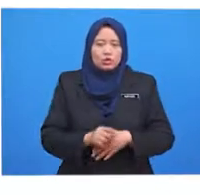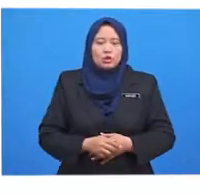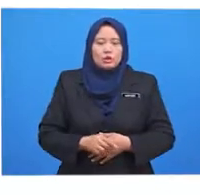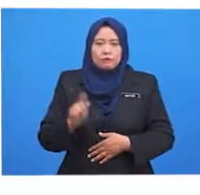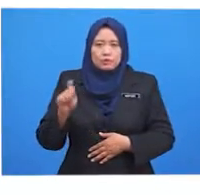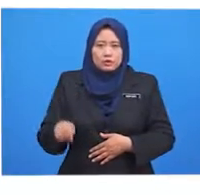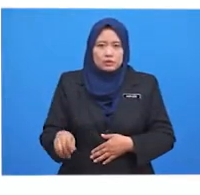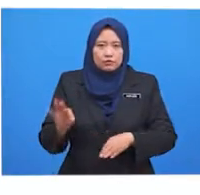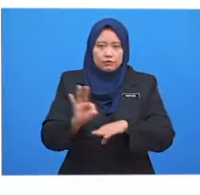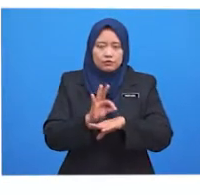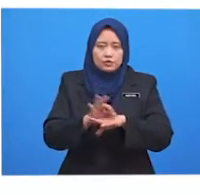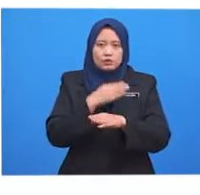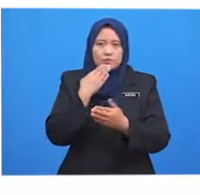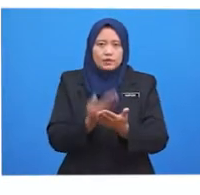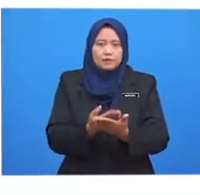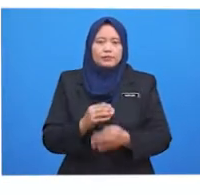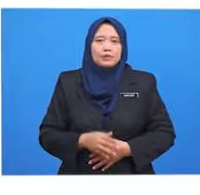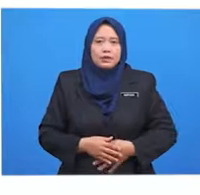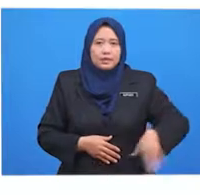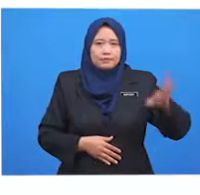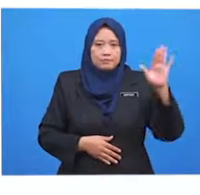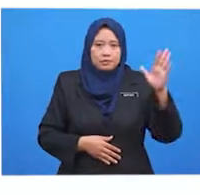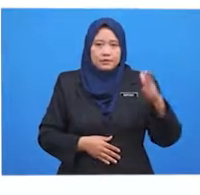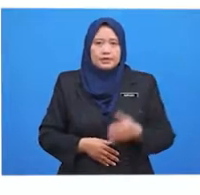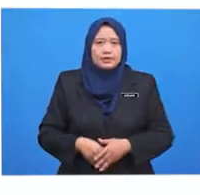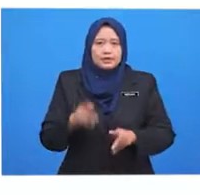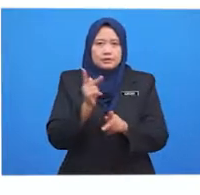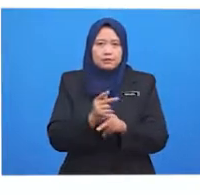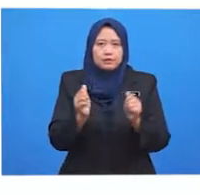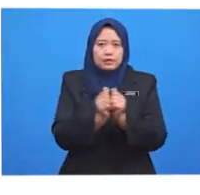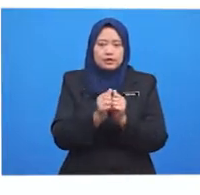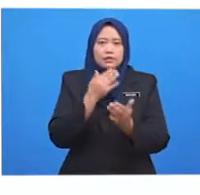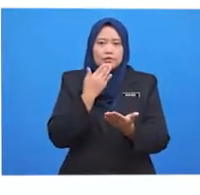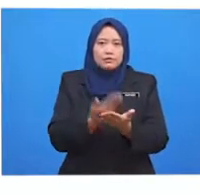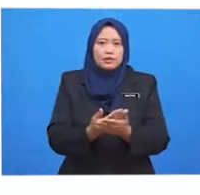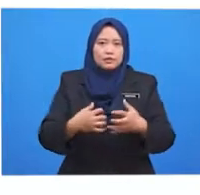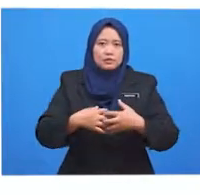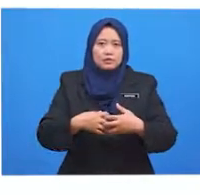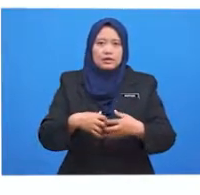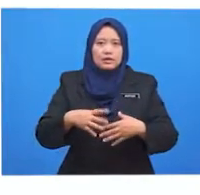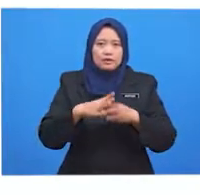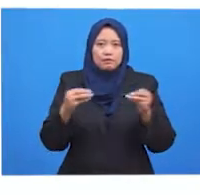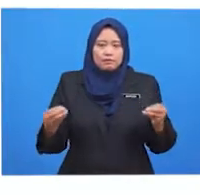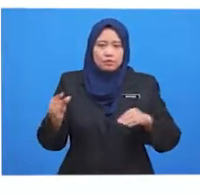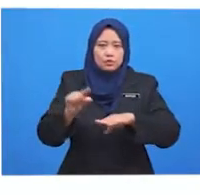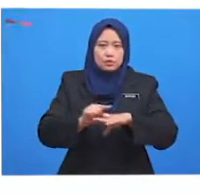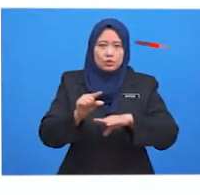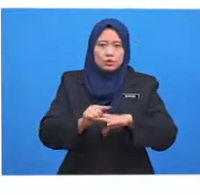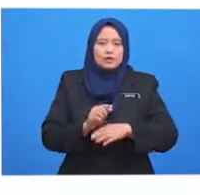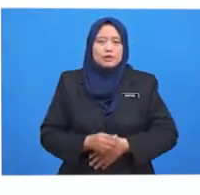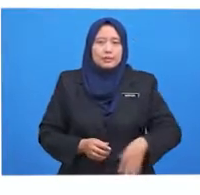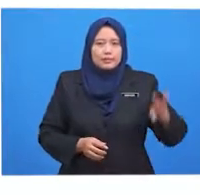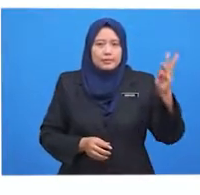mesin berfungsi. 15. Simpan dengan baik mesin selepas diguna.